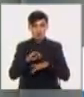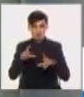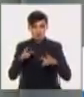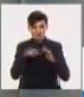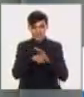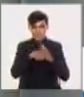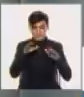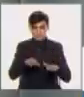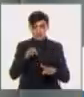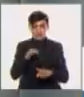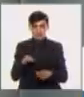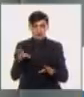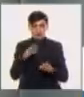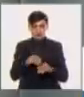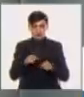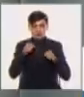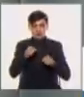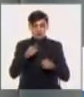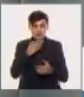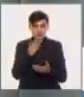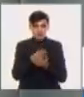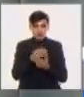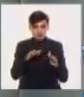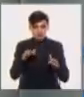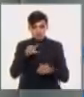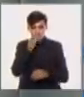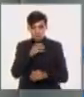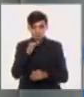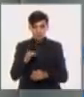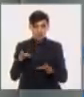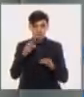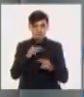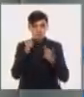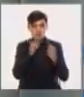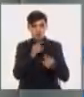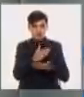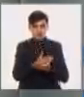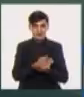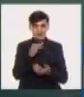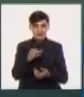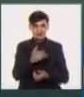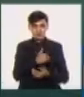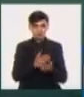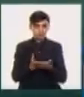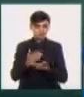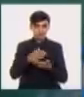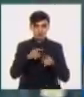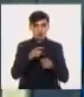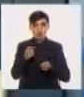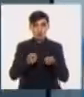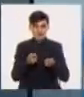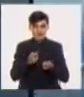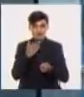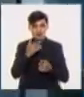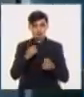Это, оно в данный момент еще ничего не случилось, его уже как проклятым принимают, что его хотят обходить стороной. Руководитель управления